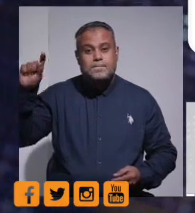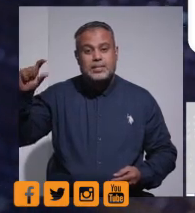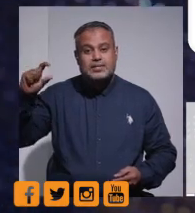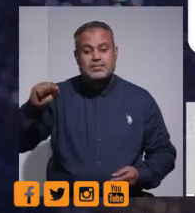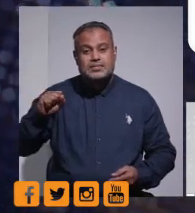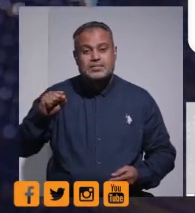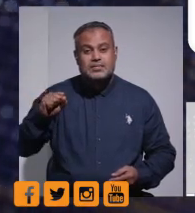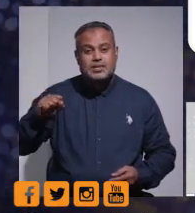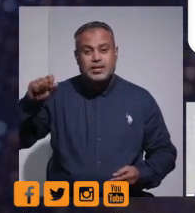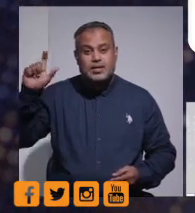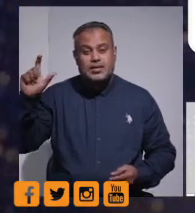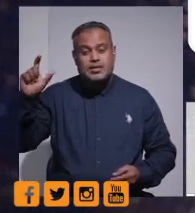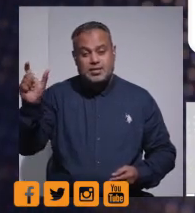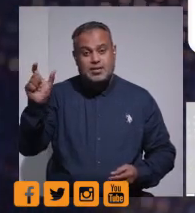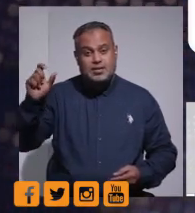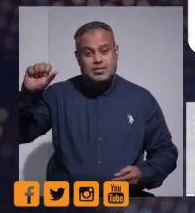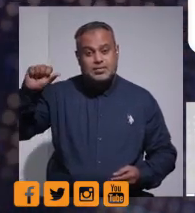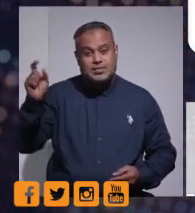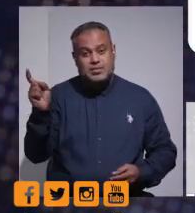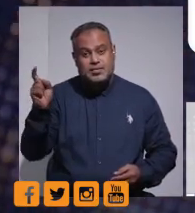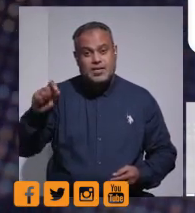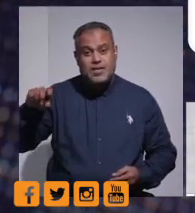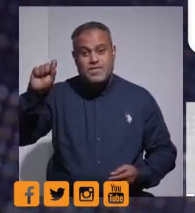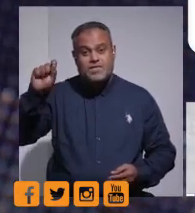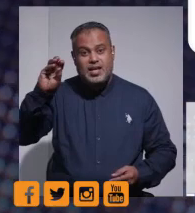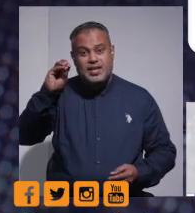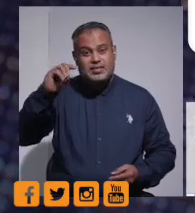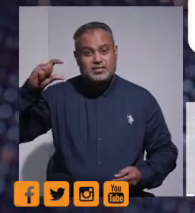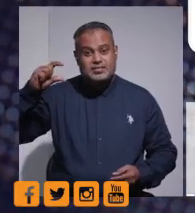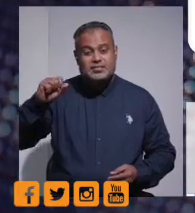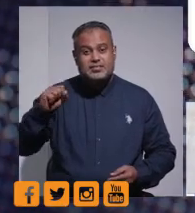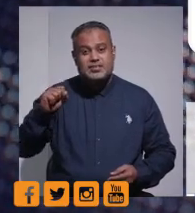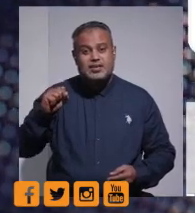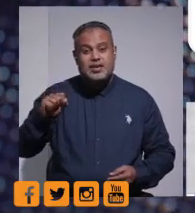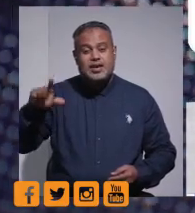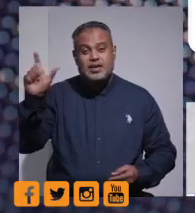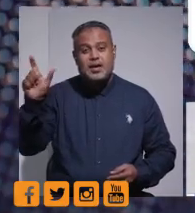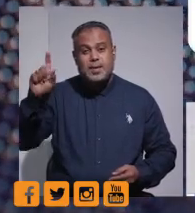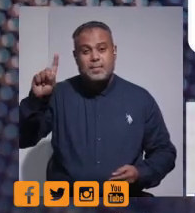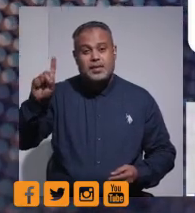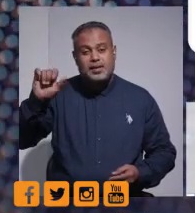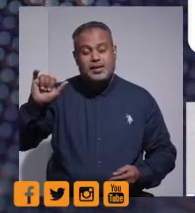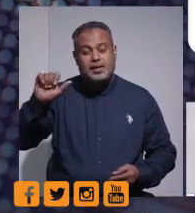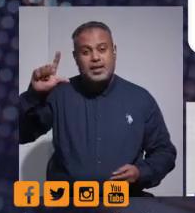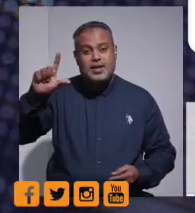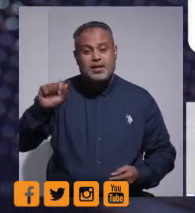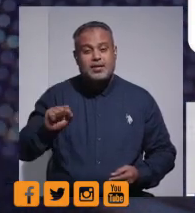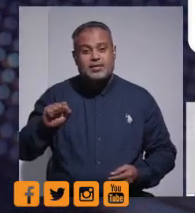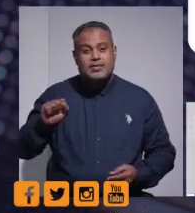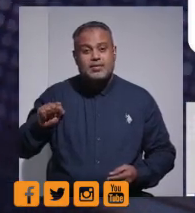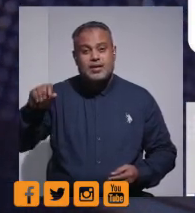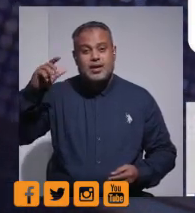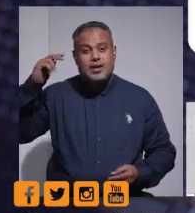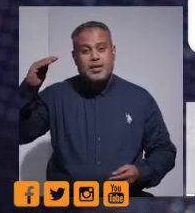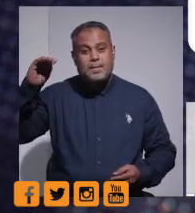نصر حزام فارع سيف فهد عبد الله محمد حاتم نبيل عبد الحبيب محمد النقيب حمير